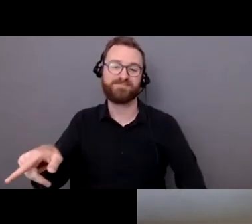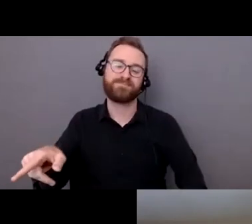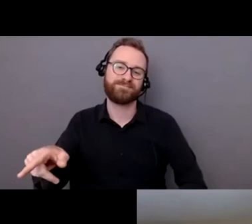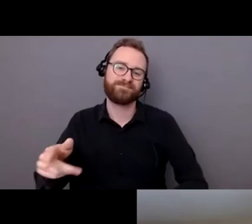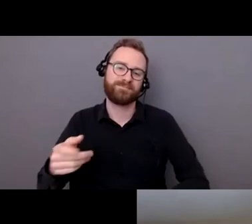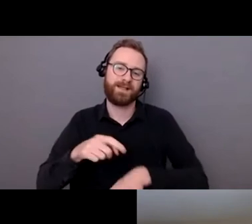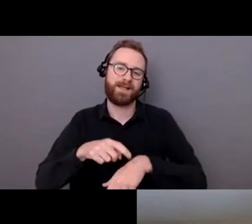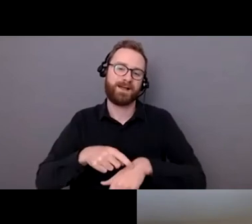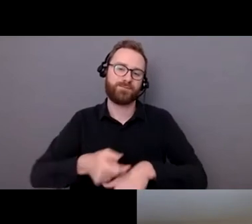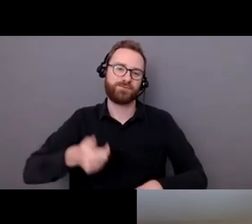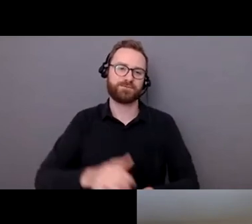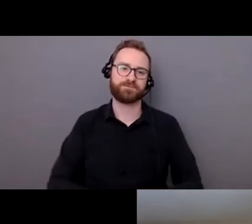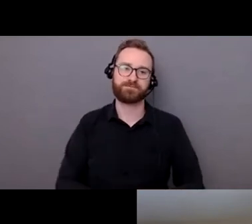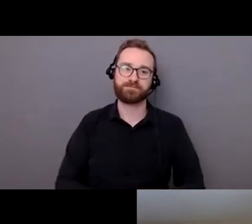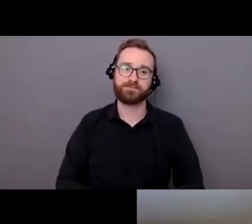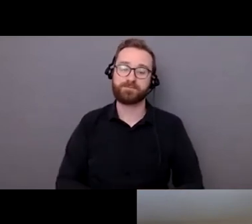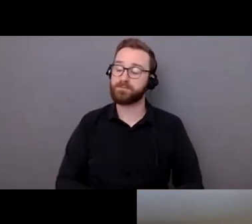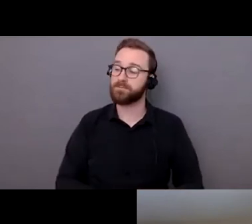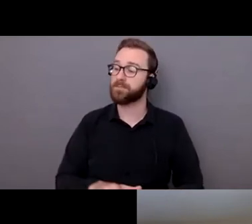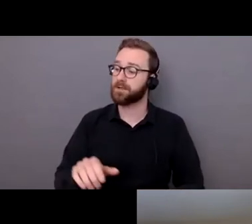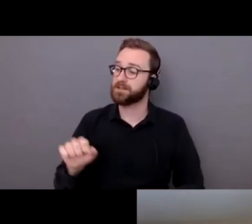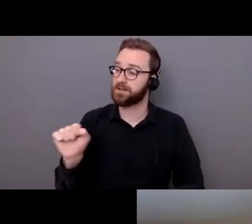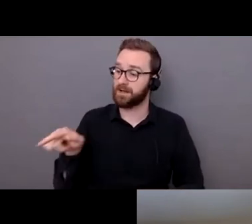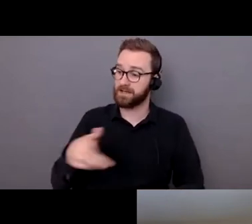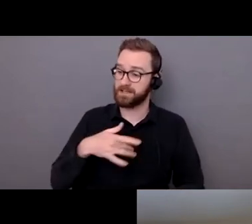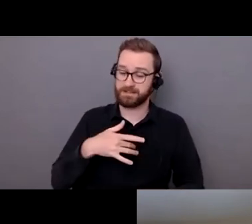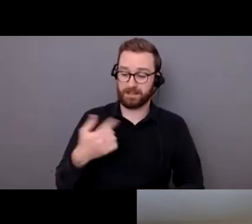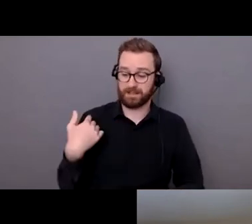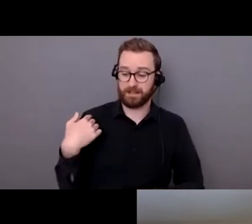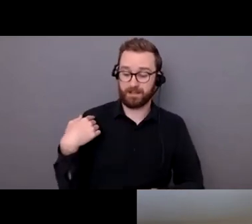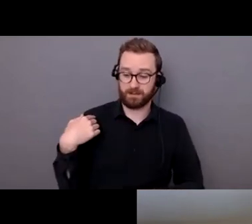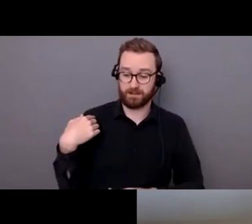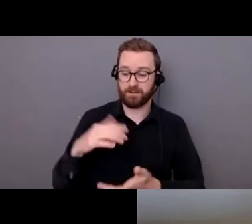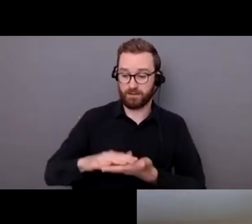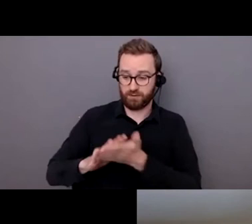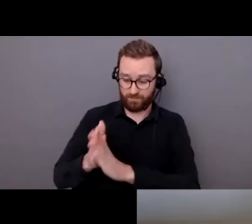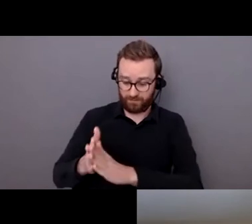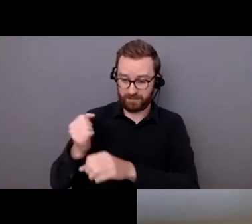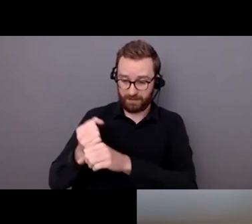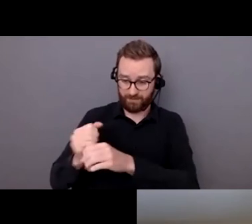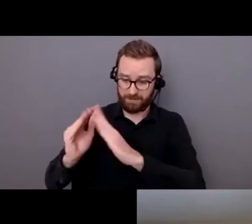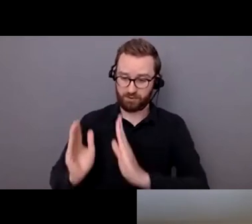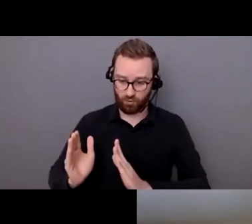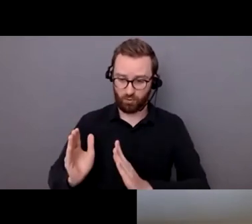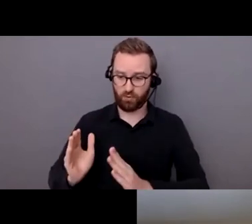train de me dire, Sylvain, que lors du passage au télétravail, tu l'as vécu positivement avec les éléments que tu viens de nous présenter, c'est ça?